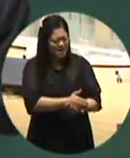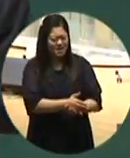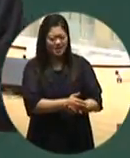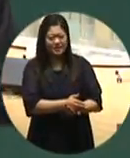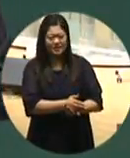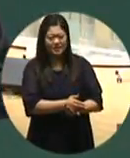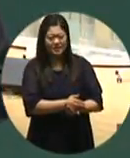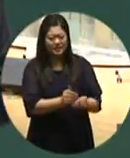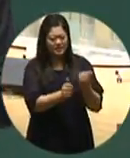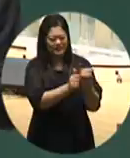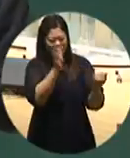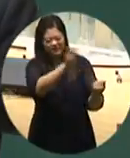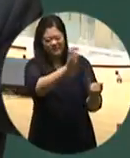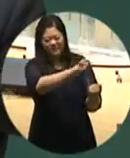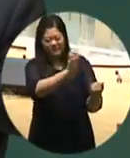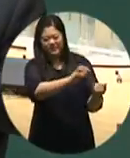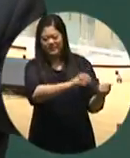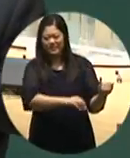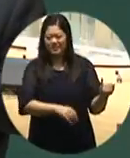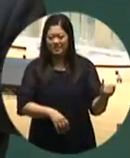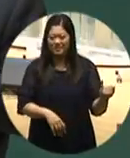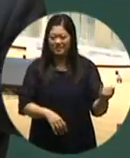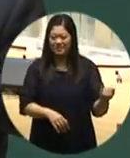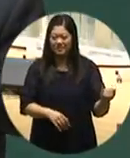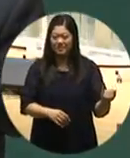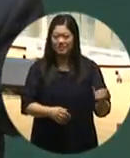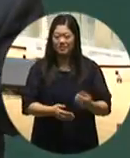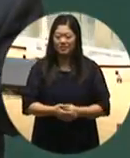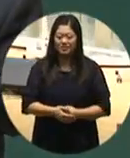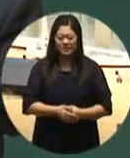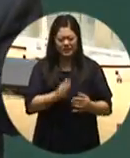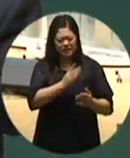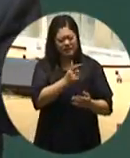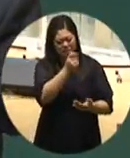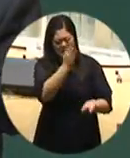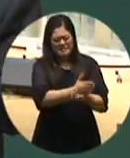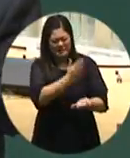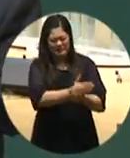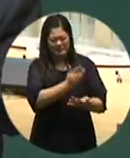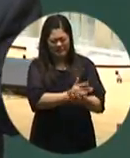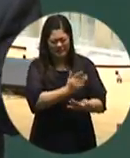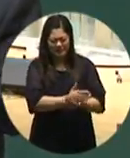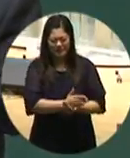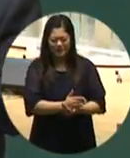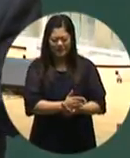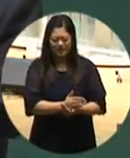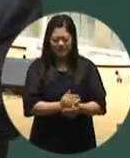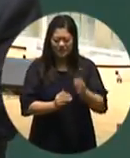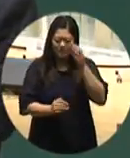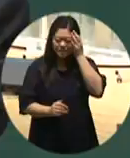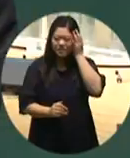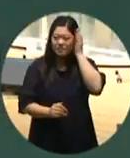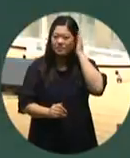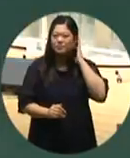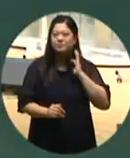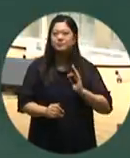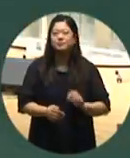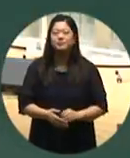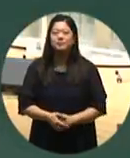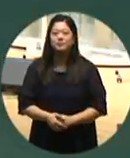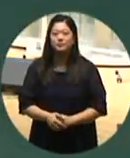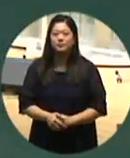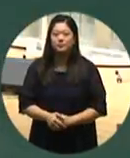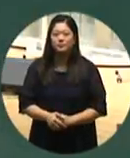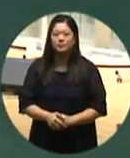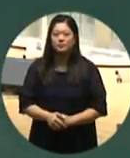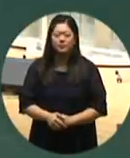too was a deacon, and he said, "Why are you gambling?" And he tried to stop her. 이래 가지고 이제 그러면은 석 달 동안만 저 시골에